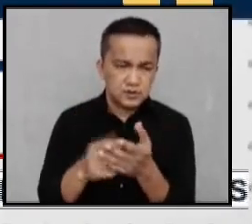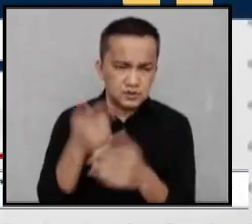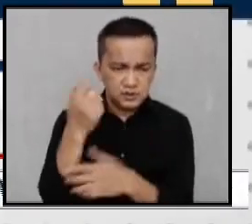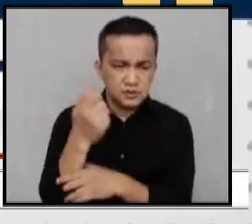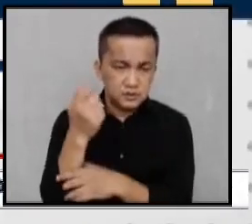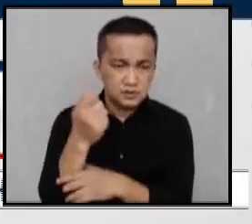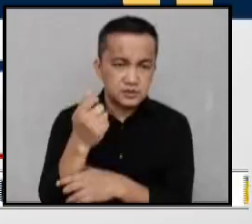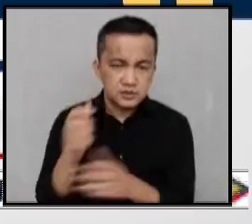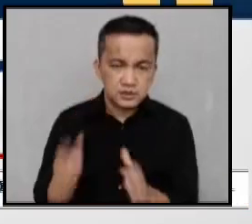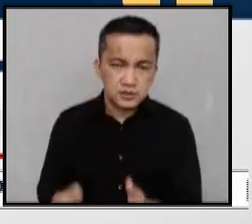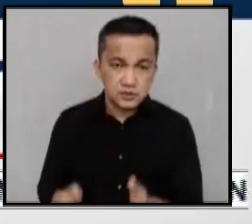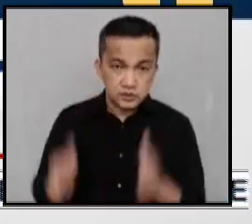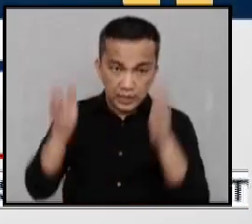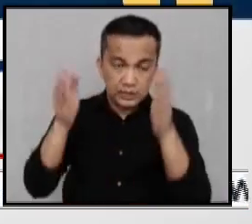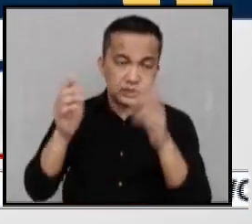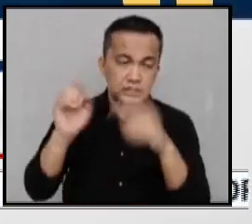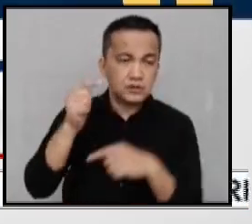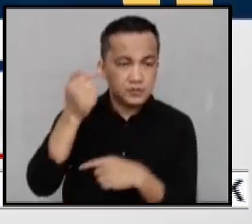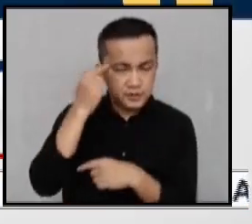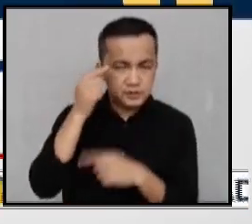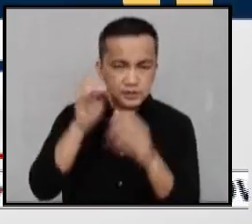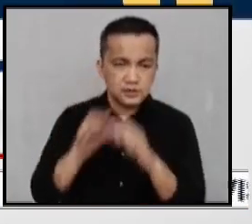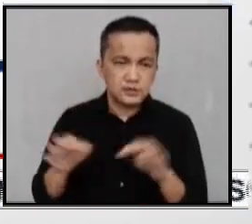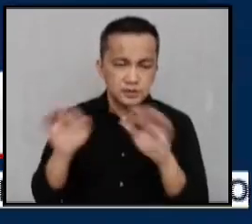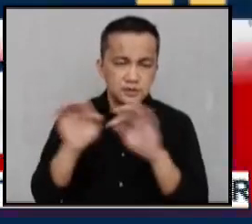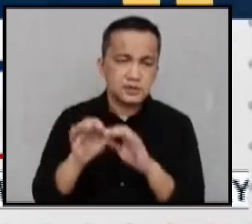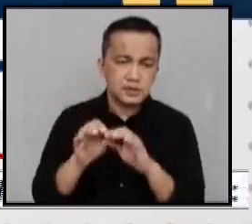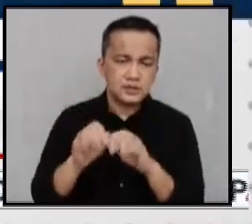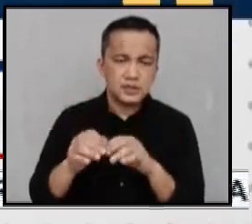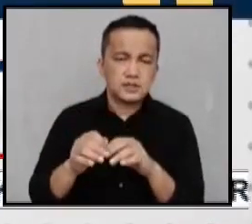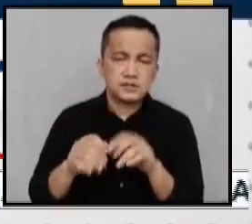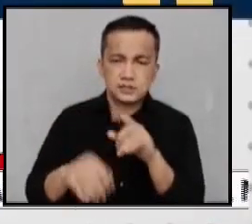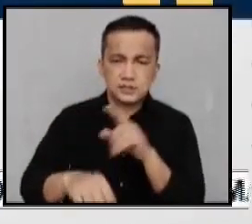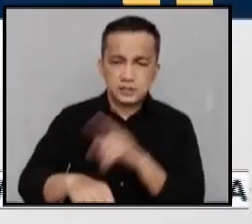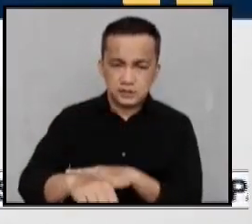gobyerno na mahalagaan niya sa oras ng sakuna.